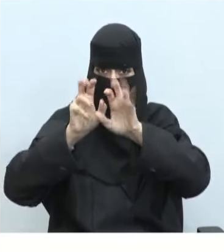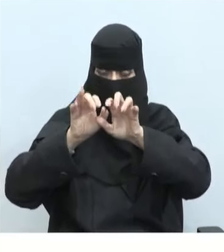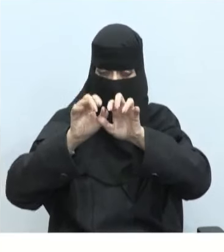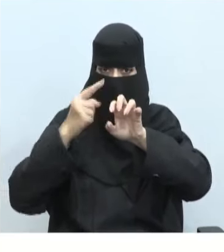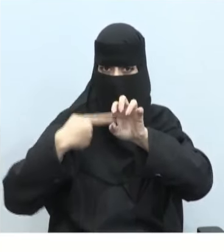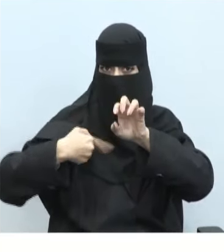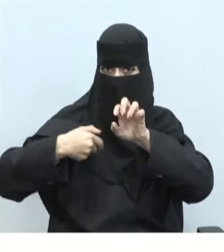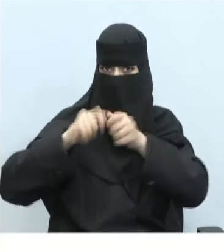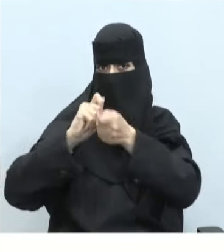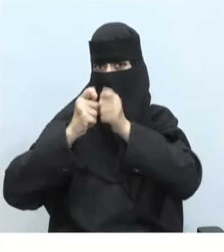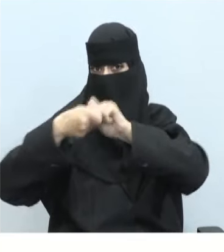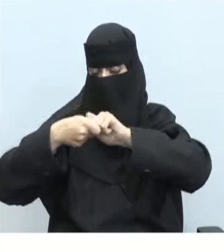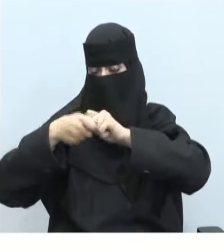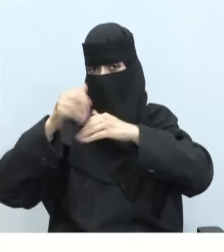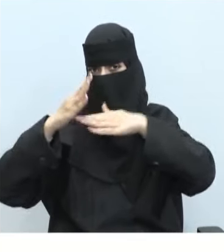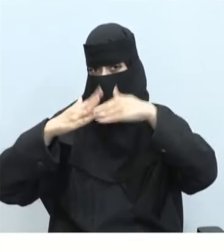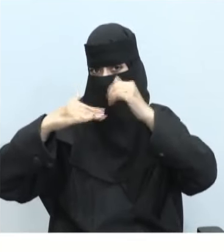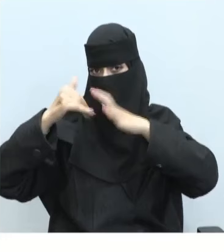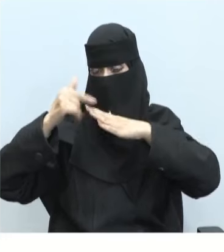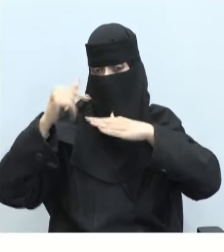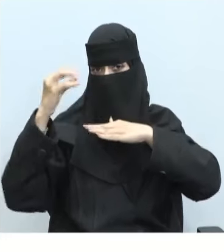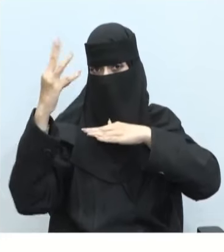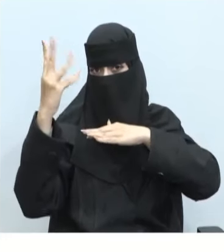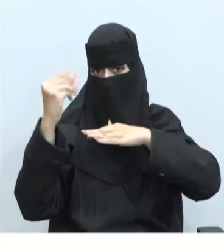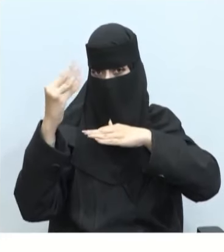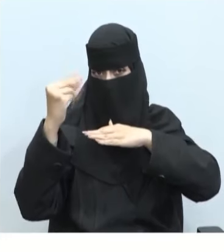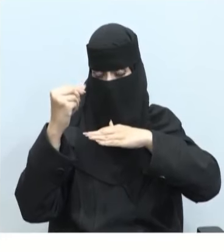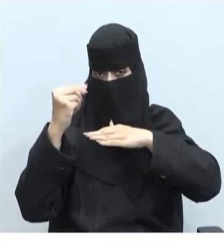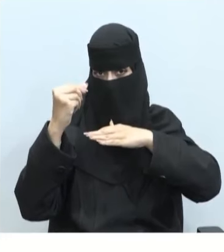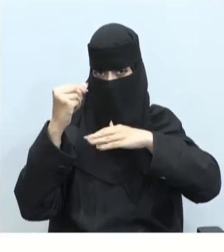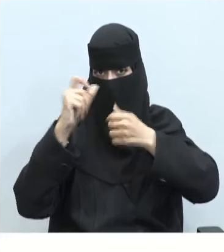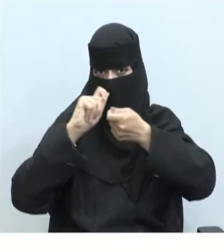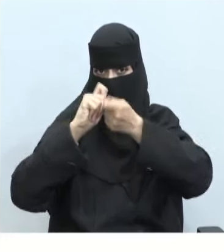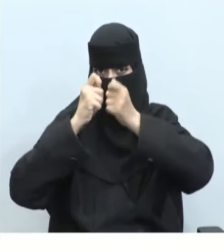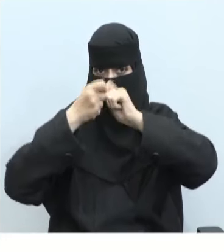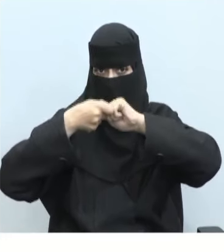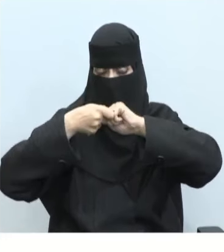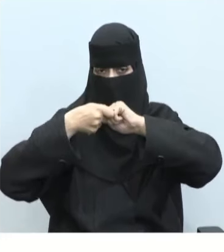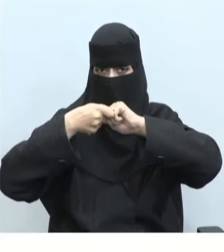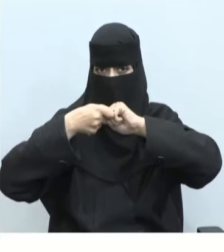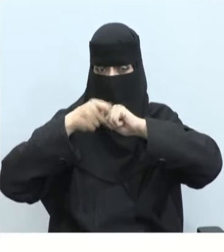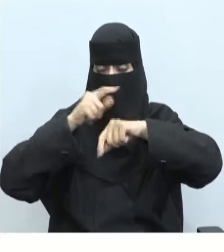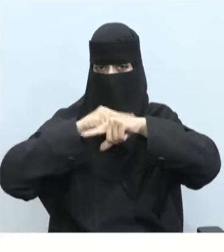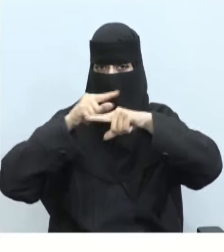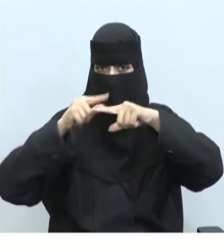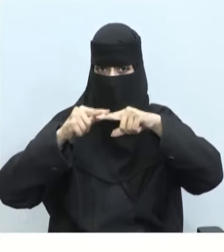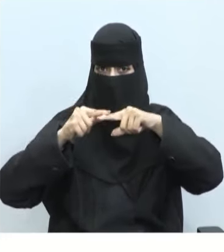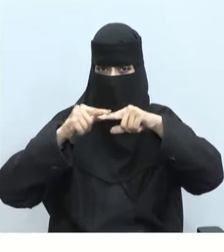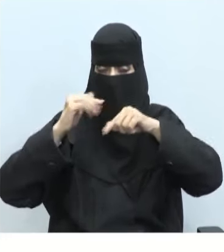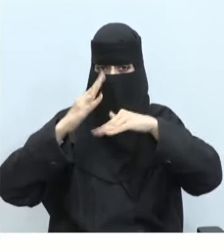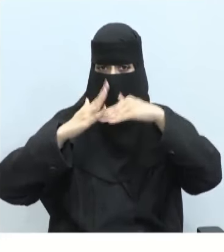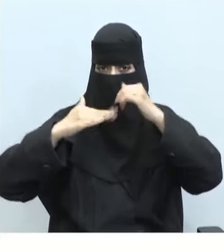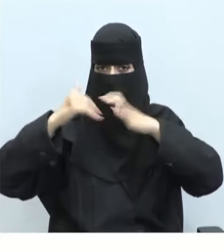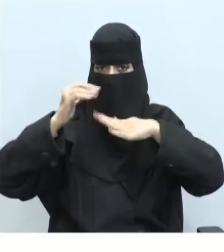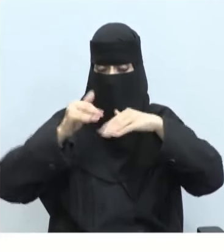اليه السهم رقم ثلاثه وفي مربع النص النص البحث عن اكتب الكلمه